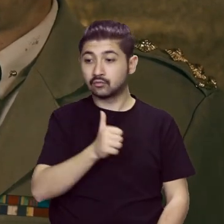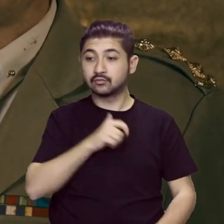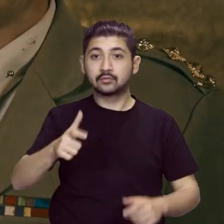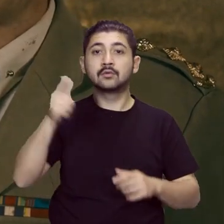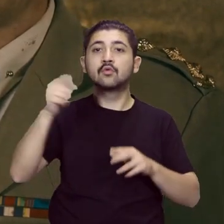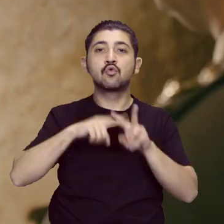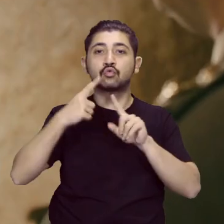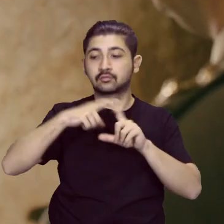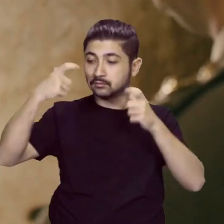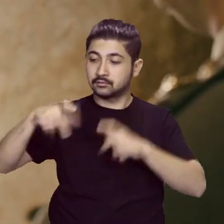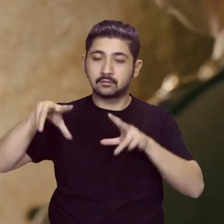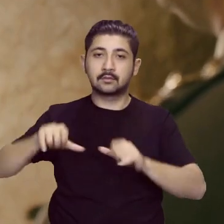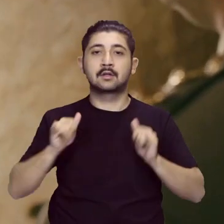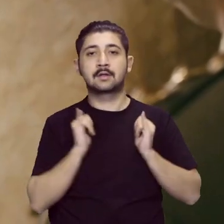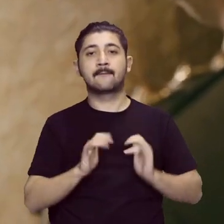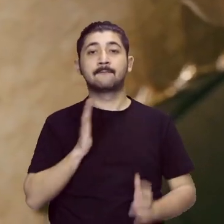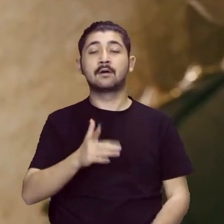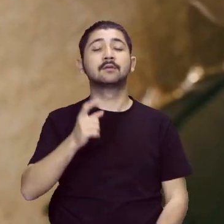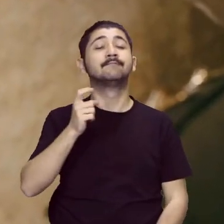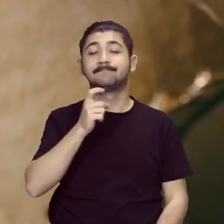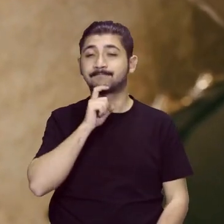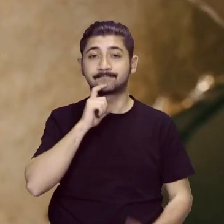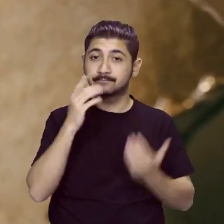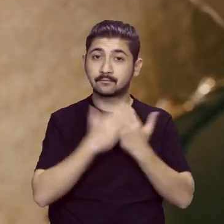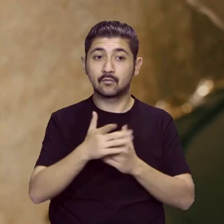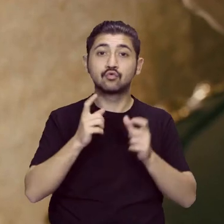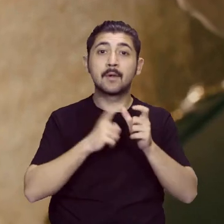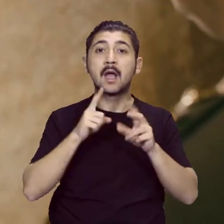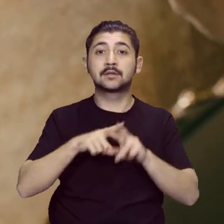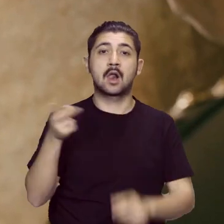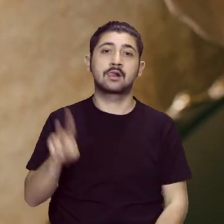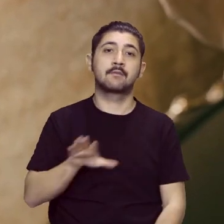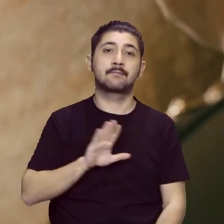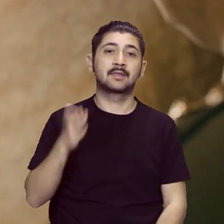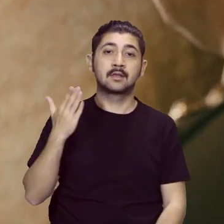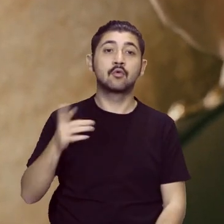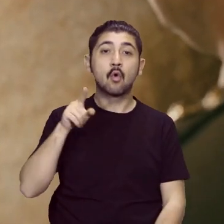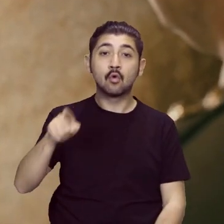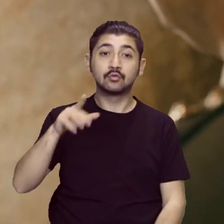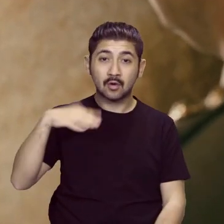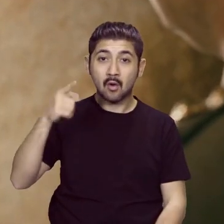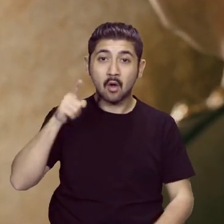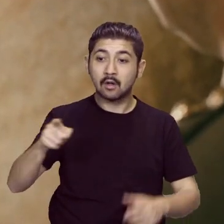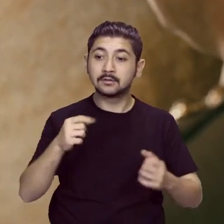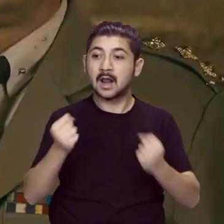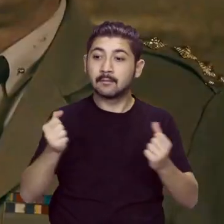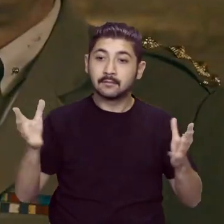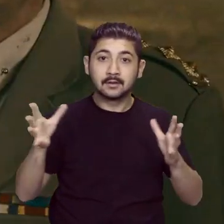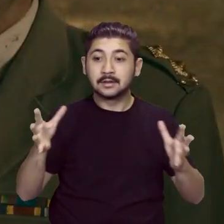dinlenme vakti bulacak. Yanılıyorsun. Süleyman askeri öldü. Artık onları kimse